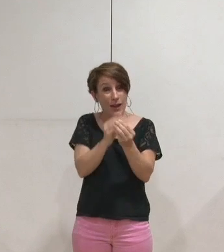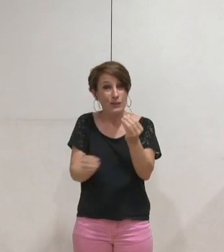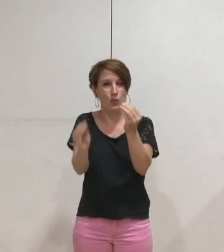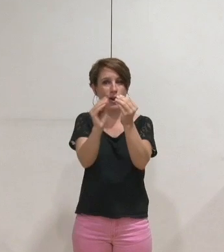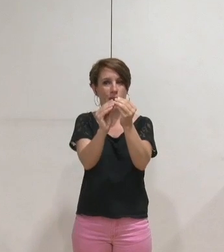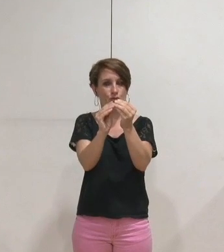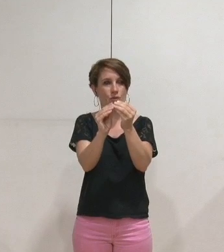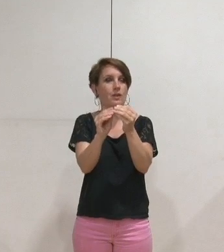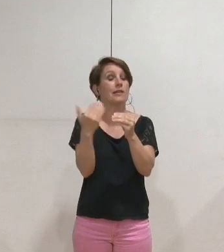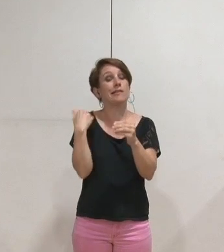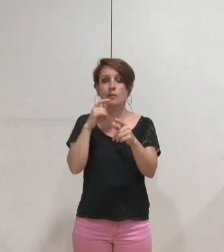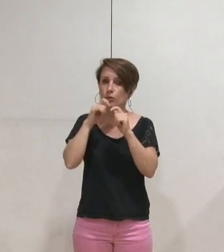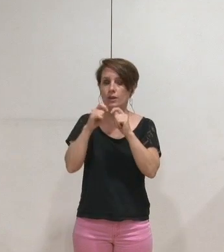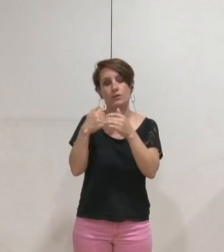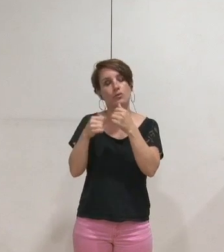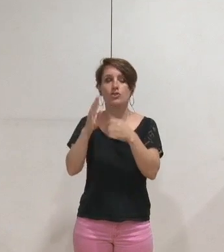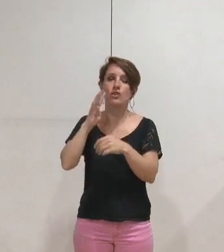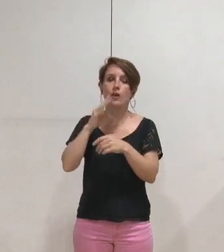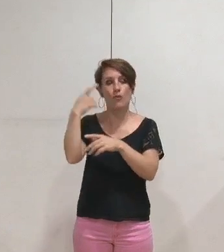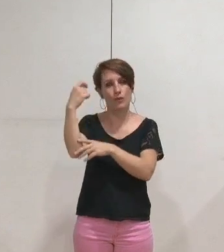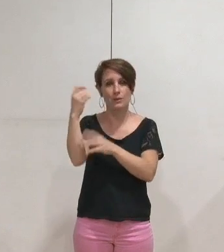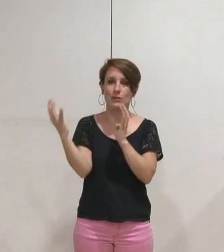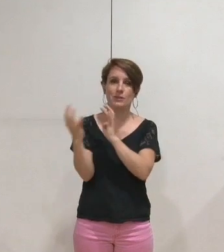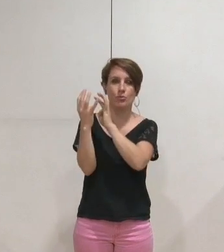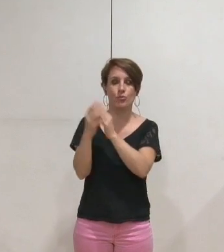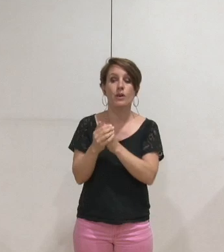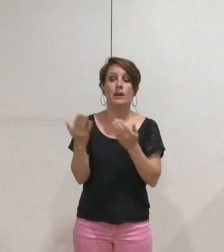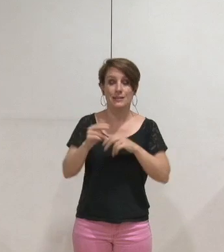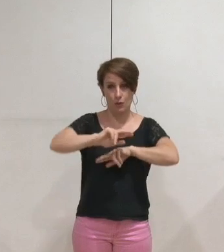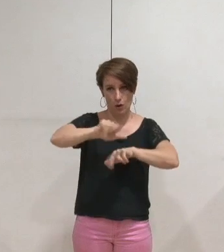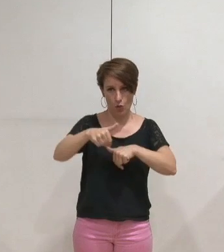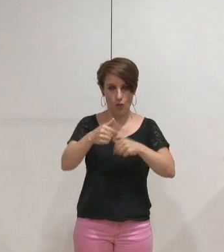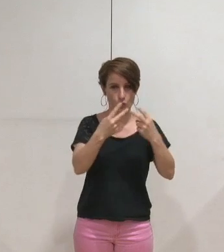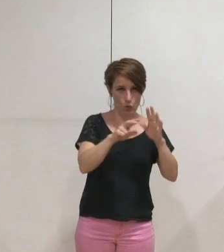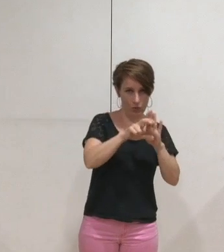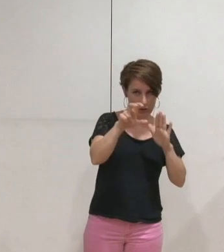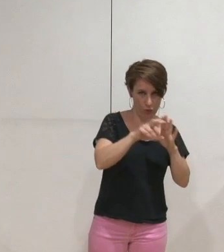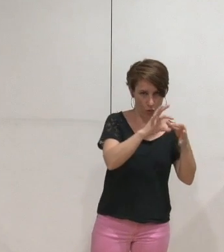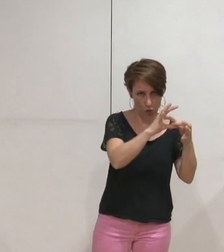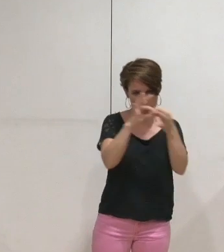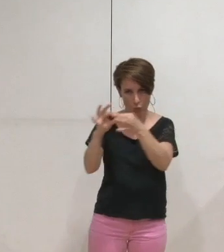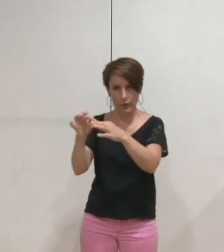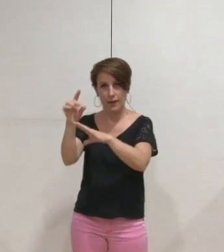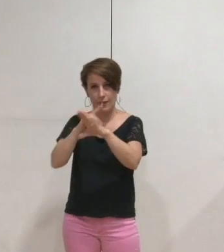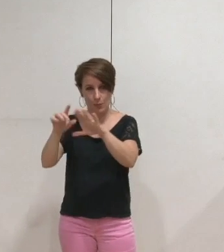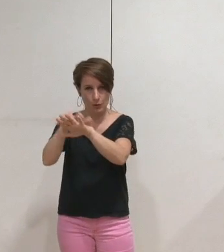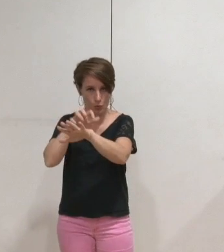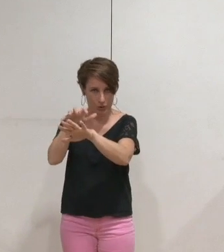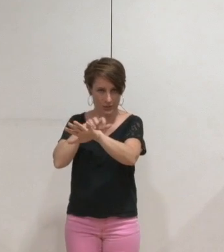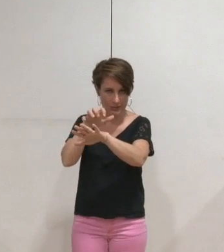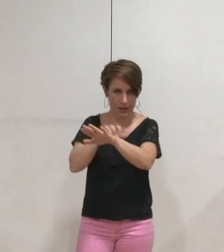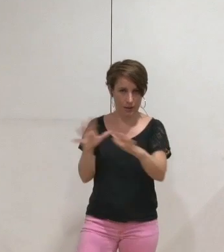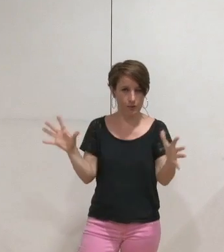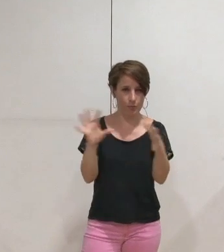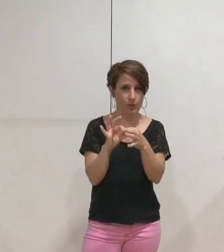évoqué en conférence des présidents il s'agit en fait de la convention qui lie la ville de Grenoble avec le département de lzer le le conseil départemental de